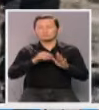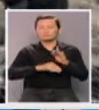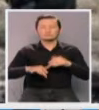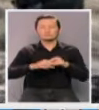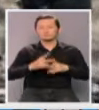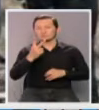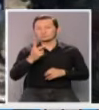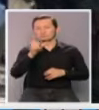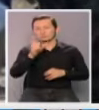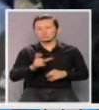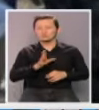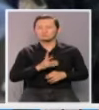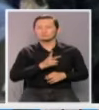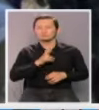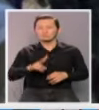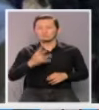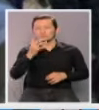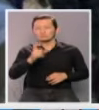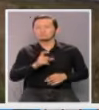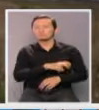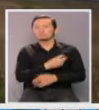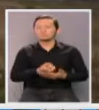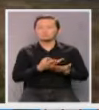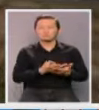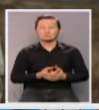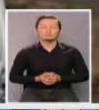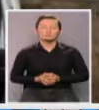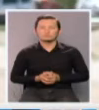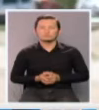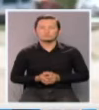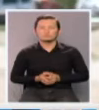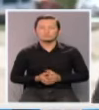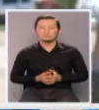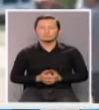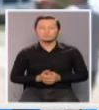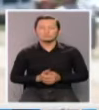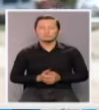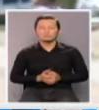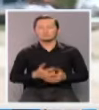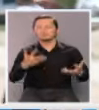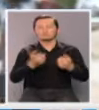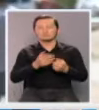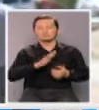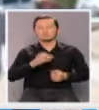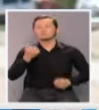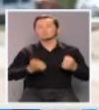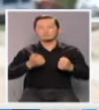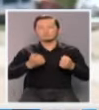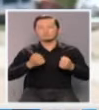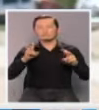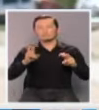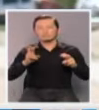два человека погибли, четверо доставлены в больницу. ДТП произошло между автомобилями